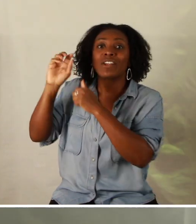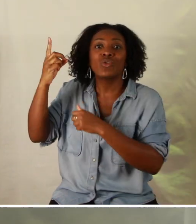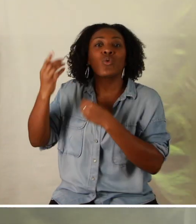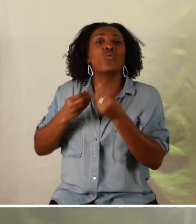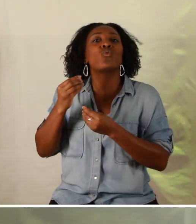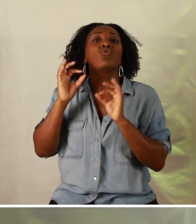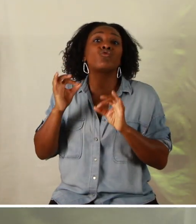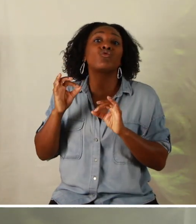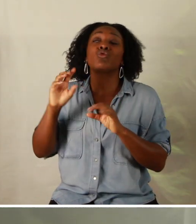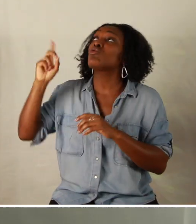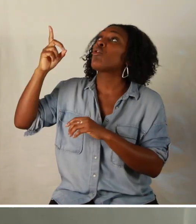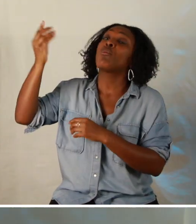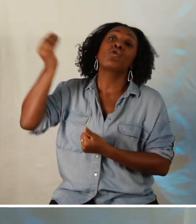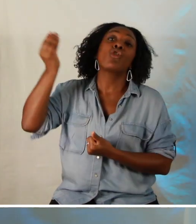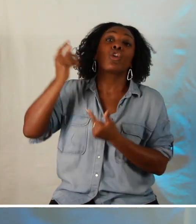est-ce que c'est juste un objet?